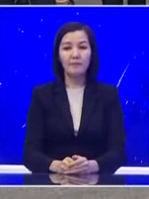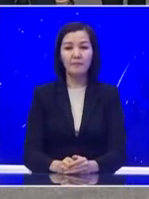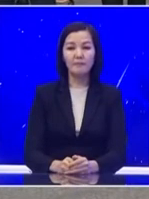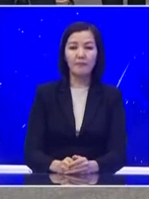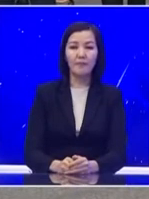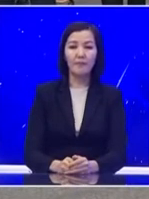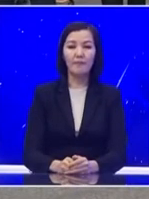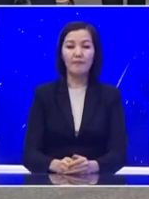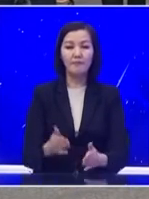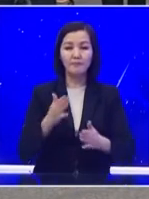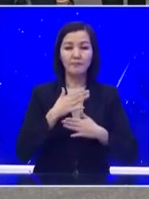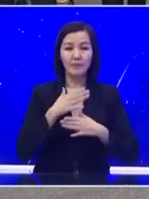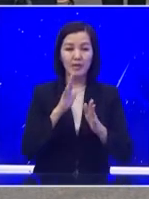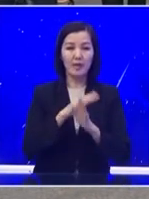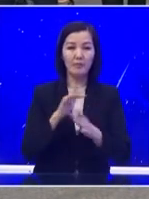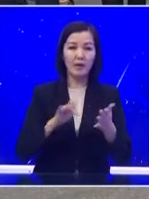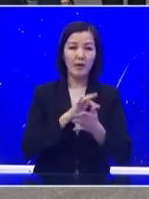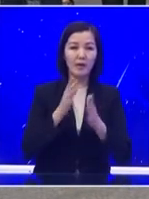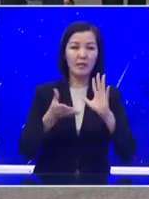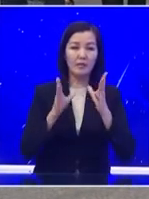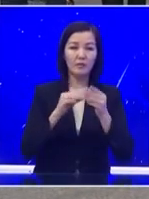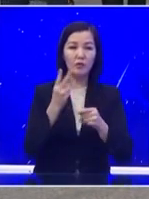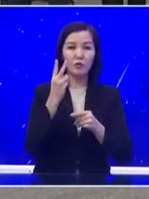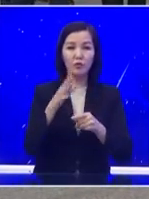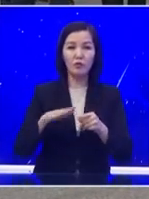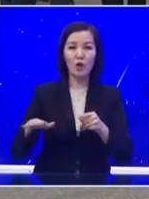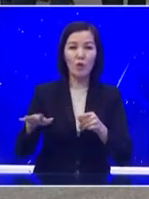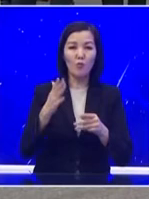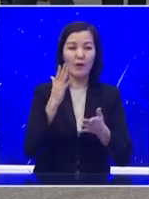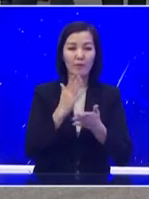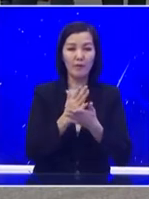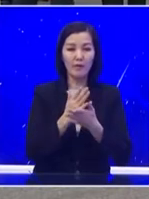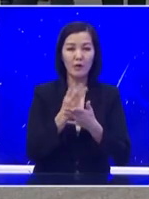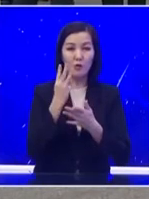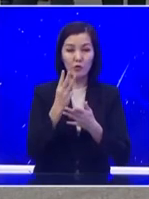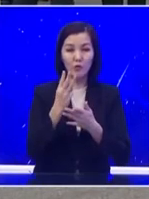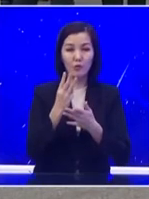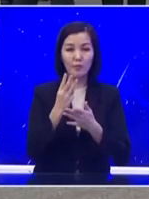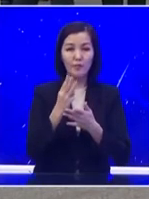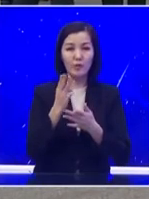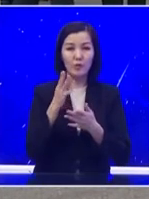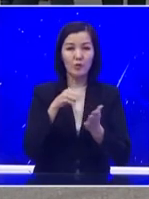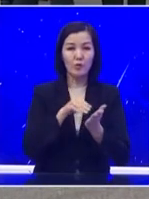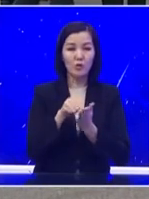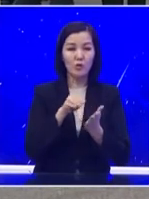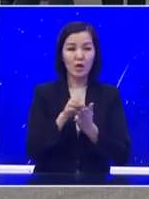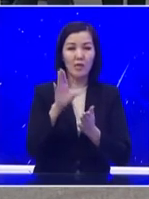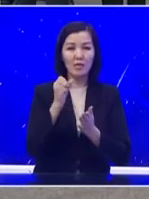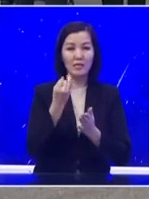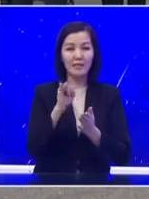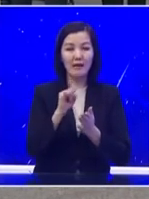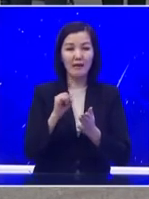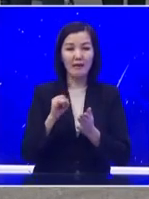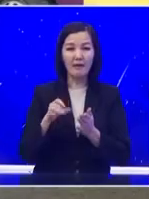Бізде Қапшағай қаласы бойынша 3 аумақ белгіленген. Бүгінгі күнге біз Шошқалы сай жаңа